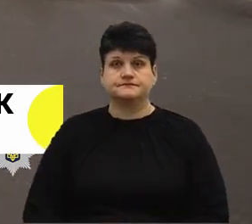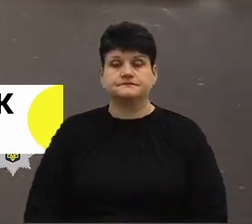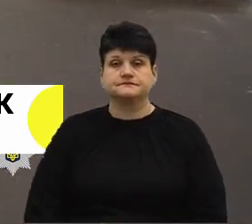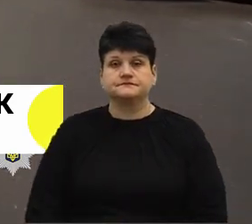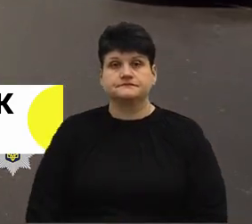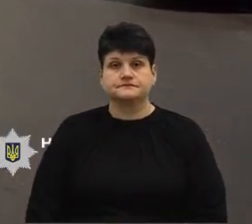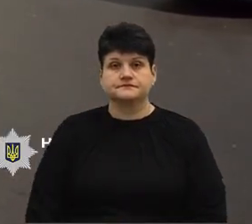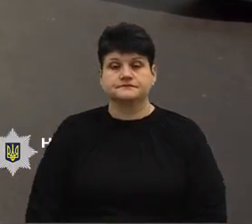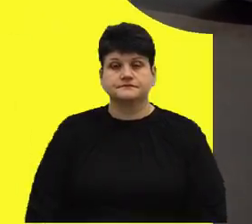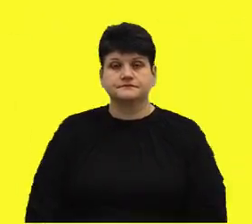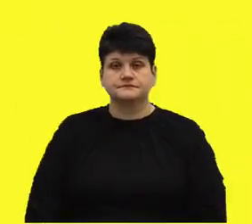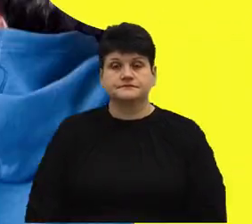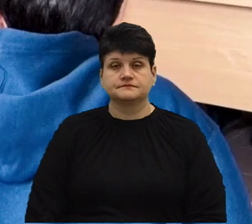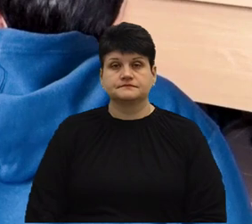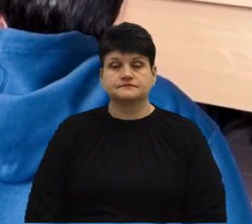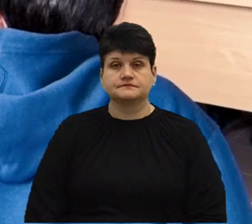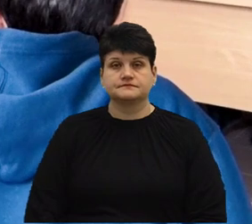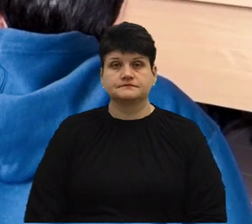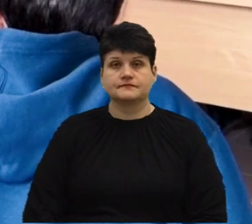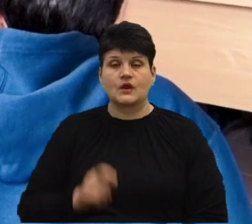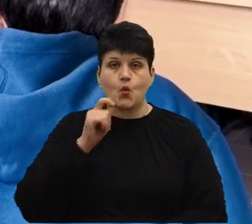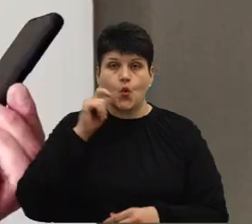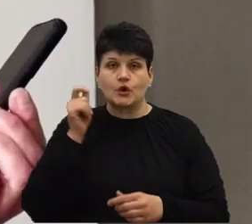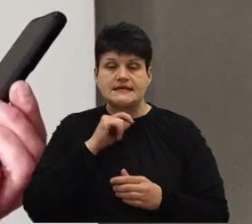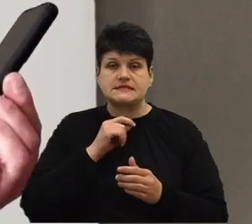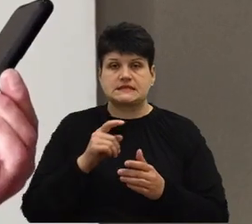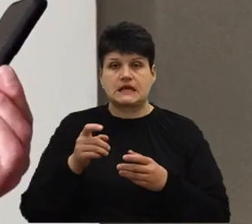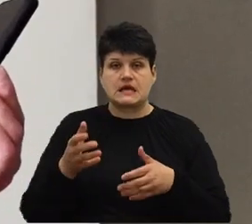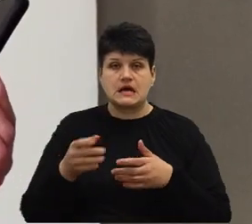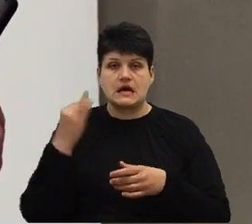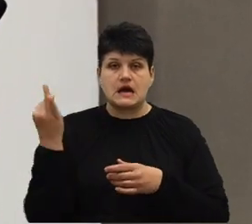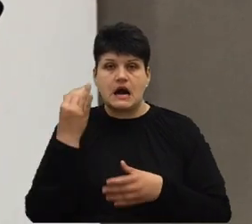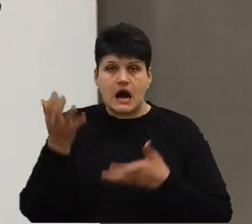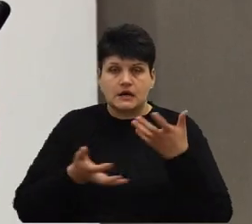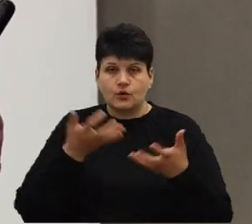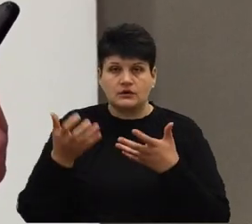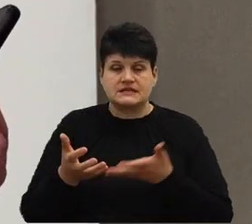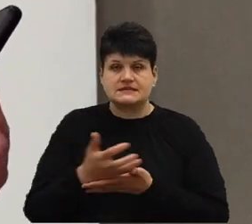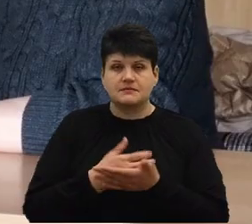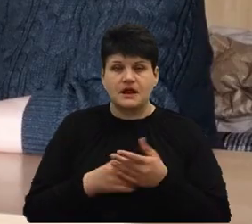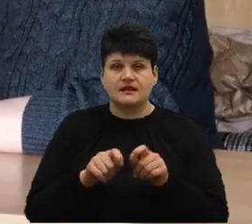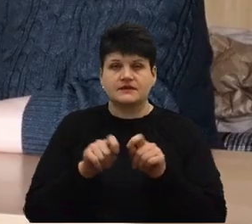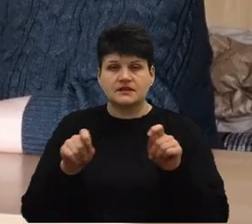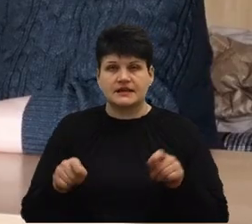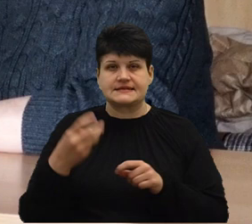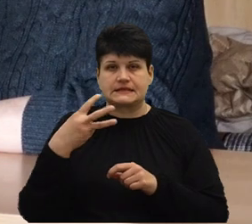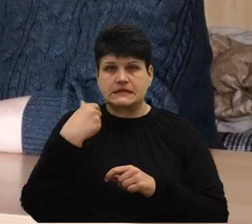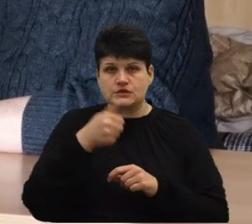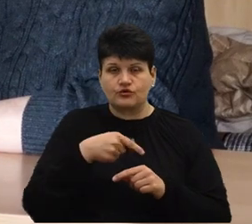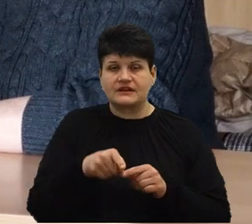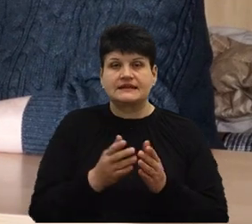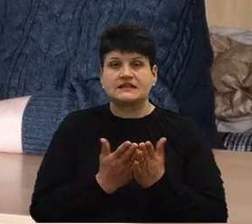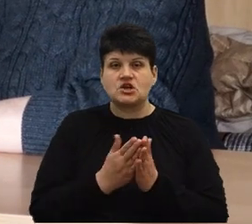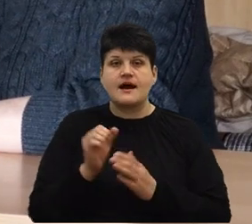суспільні новини Тернопіль український археологи зібрали свої відкриття за останні 30 років в одній книжці її назва